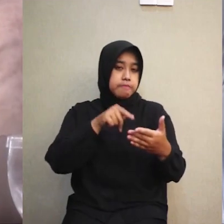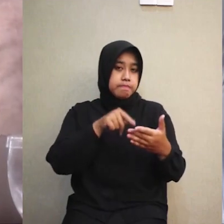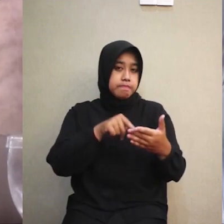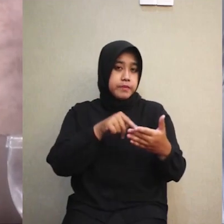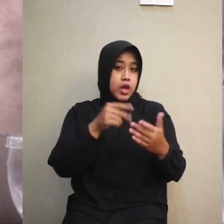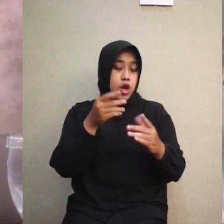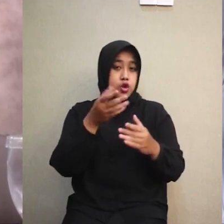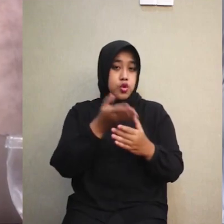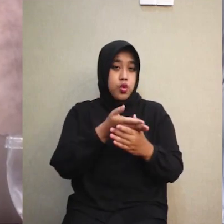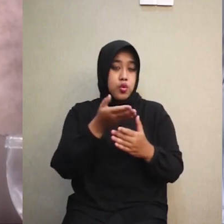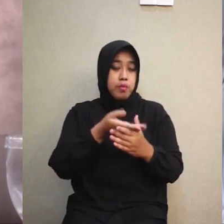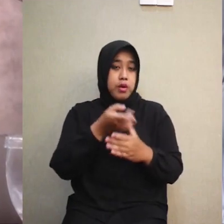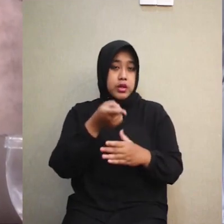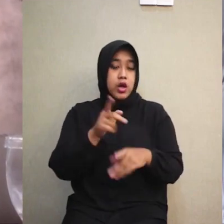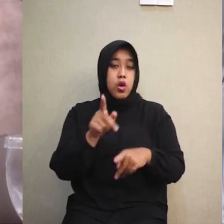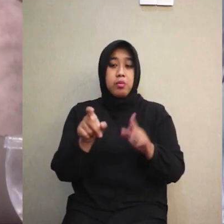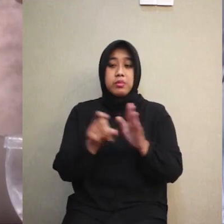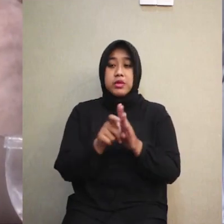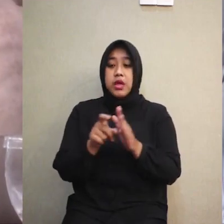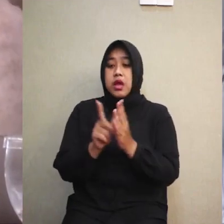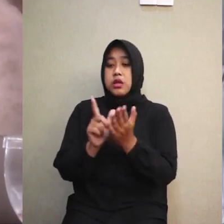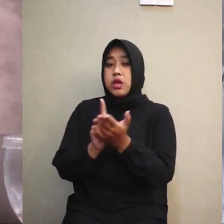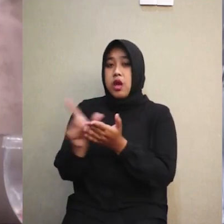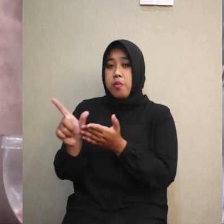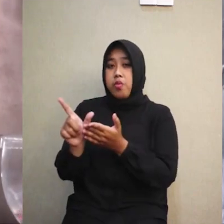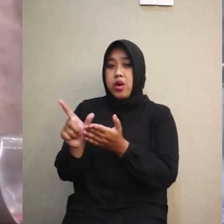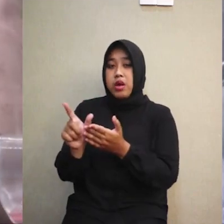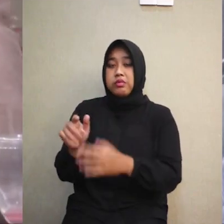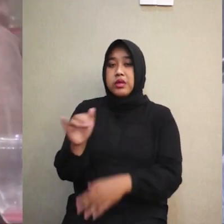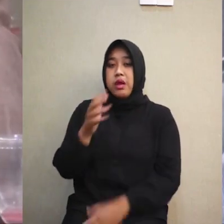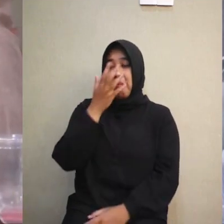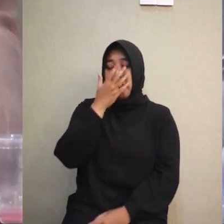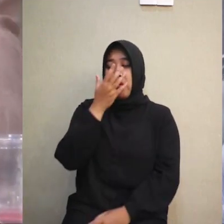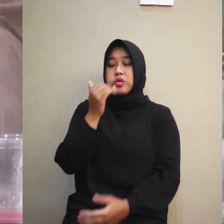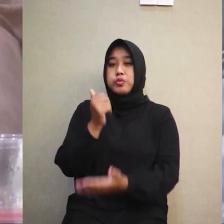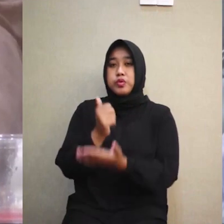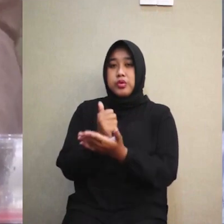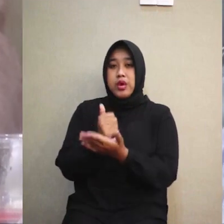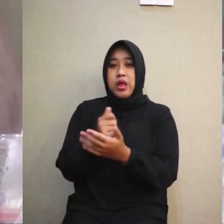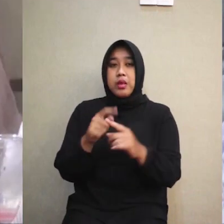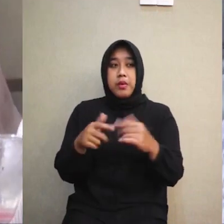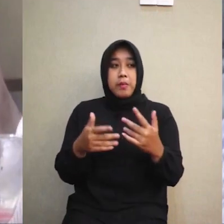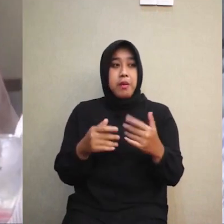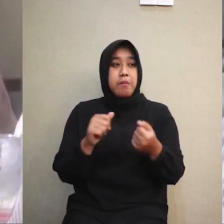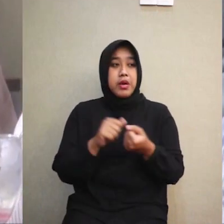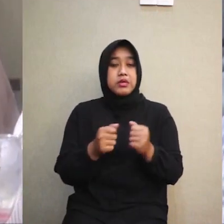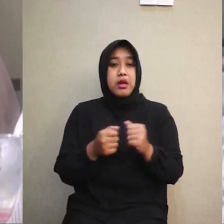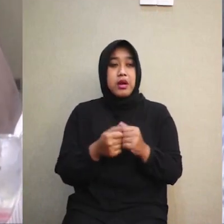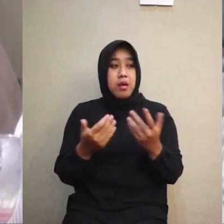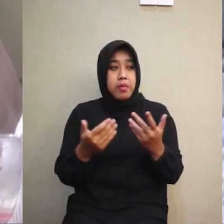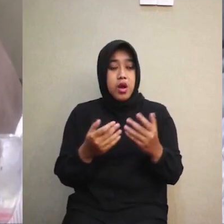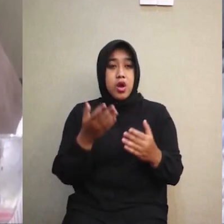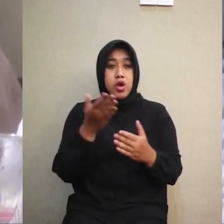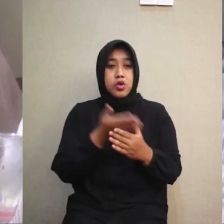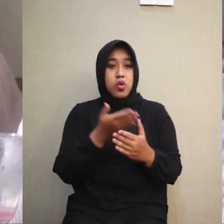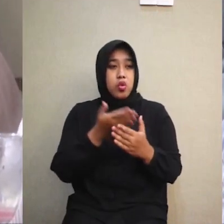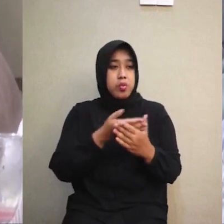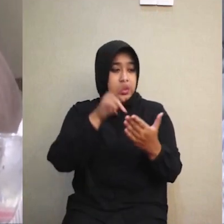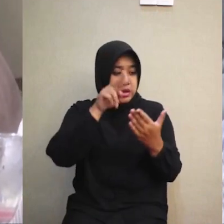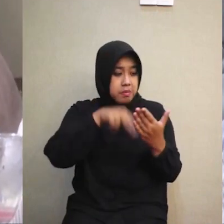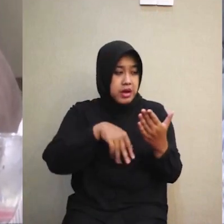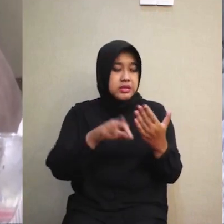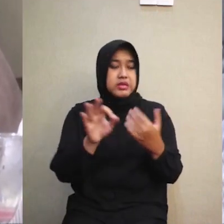Dokumen itu kalau misalnya dilaporkan kita enggak malu-malu amat sebetulnya itu nah persoalannya kemudian dokumen tidak dibaca